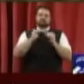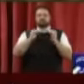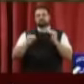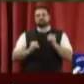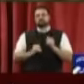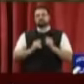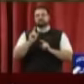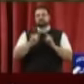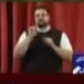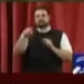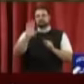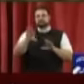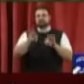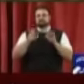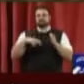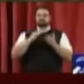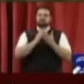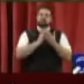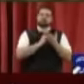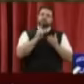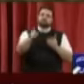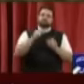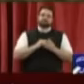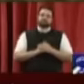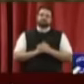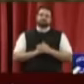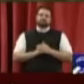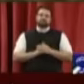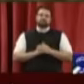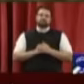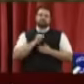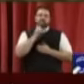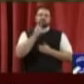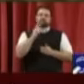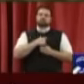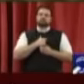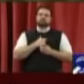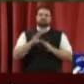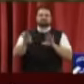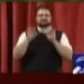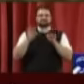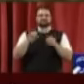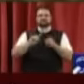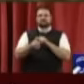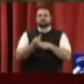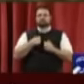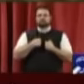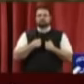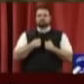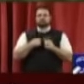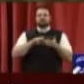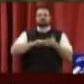tu l-ai găsit că-i problema ta, altul e a lui și așa mai departe. Nimeni nu poate să găsească în locul meu soluții la